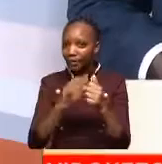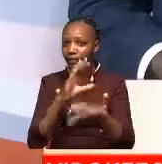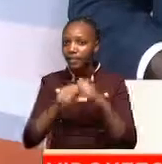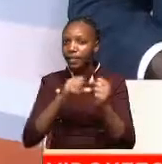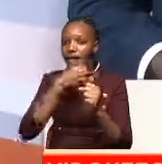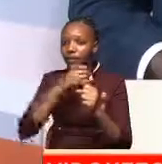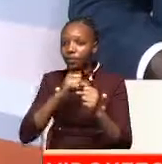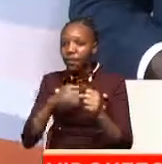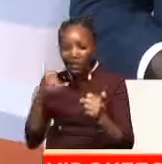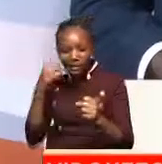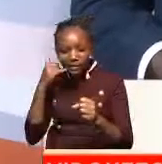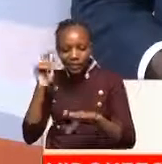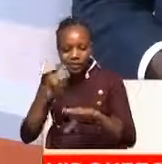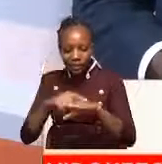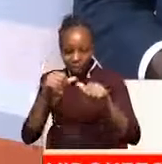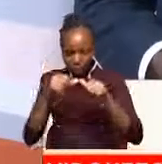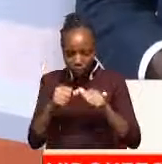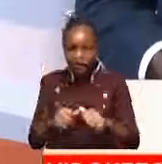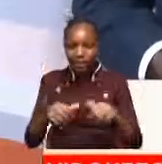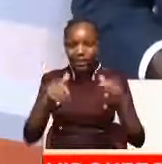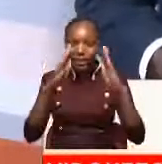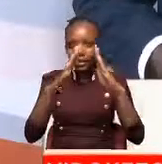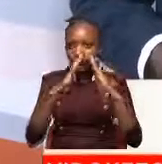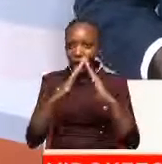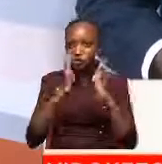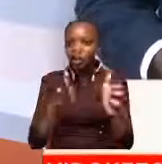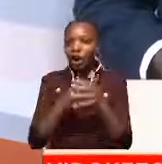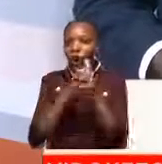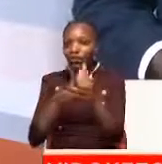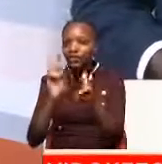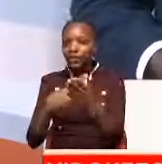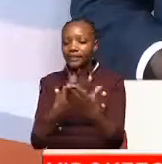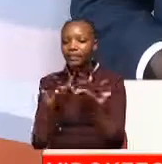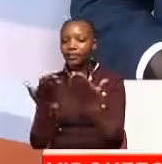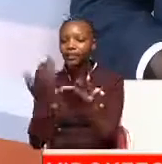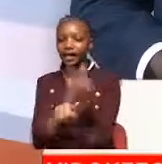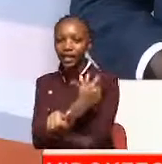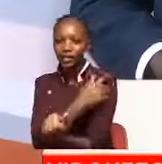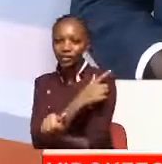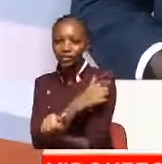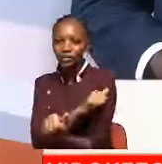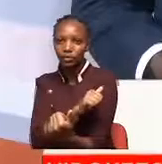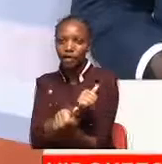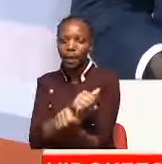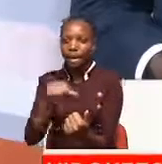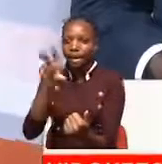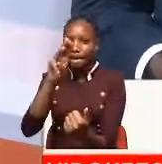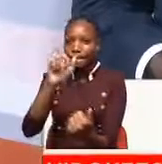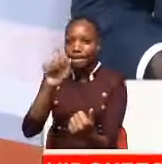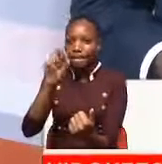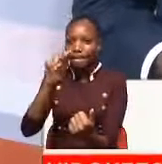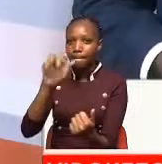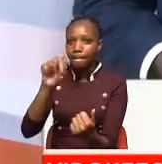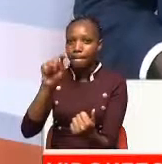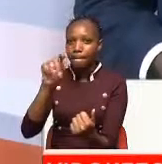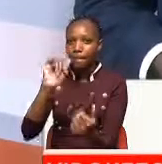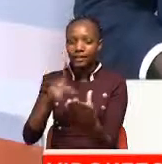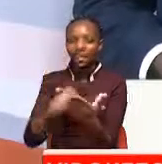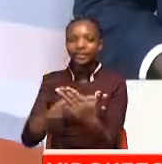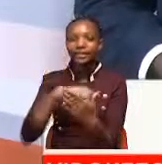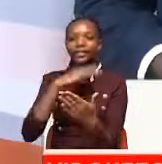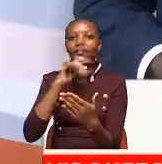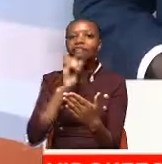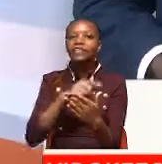aliugua alipokuwa anaishi katika nyumba ya maskofu na kupelekwa hospitalini Mata ambapo alitangazwa kufariki punde